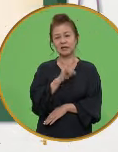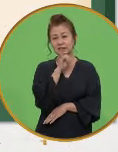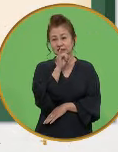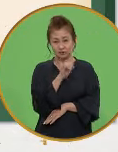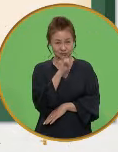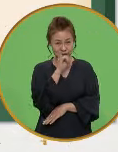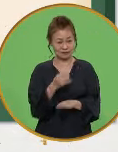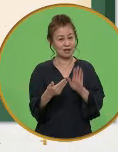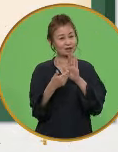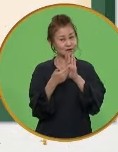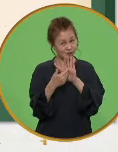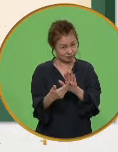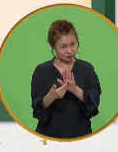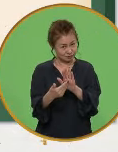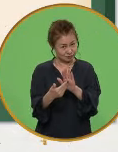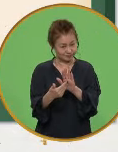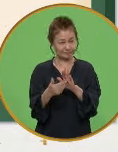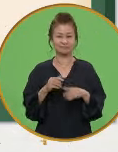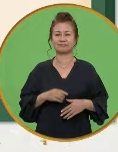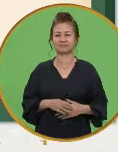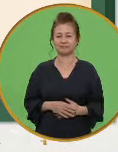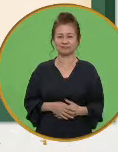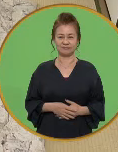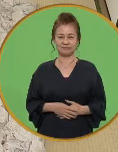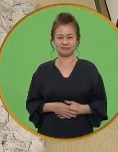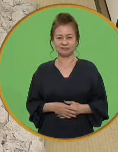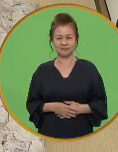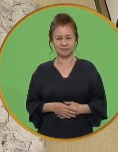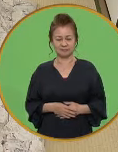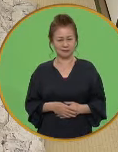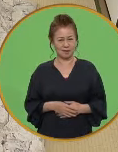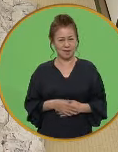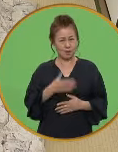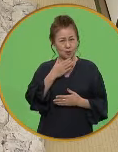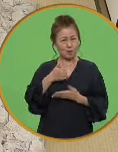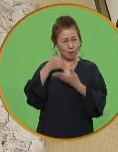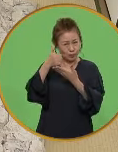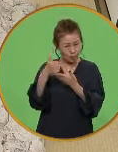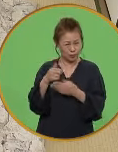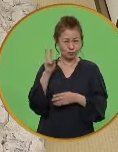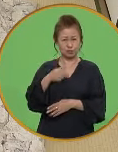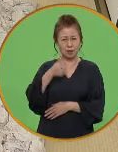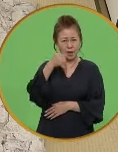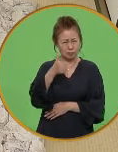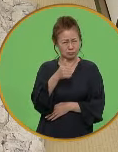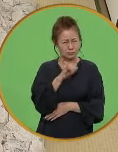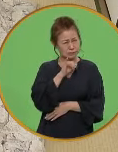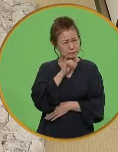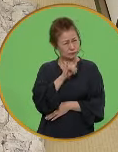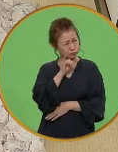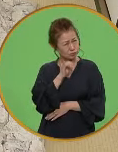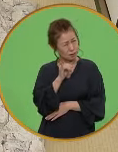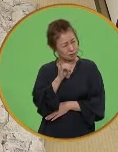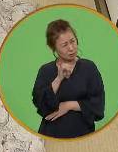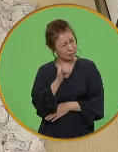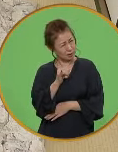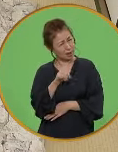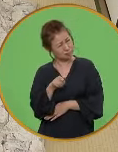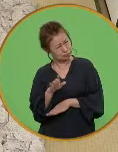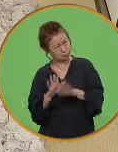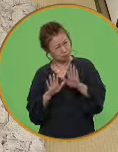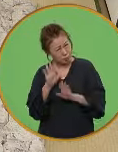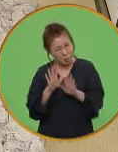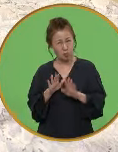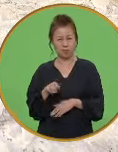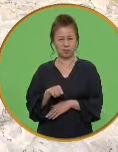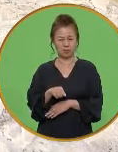インフルエンザを予防しようの巻。五郎公と末兵衛はインフルエンザの症状を見せ